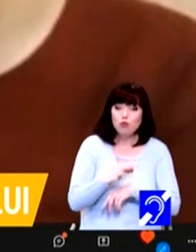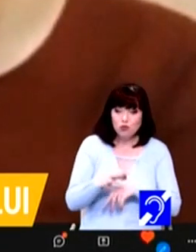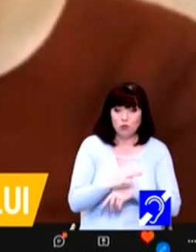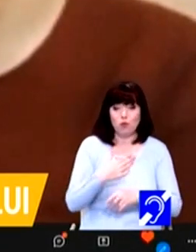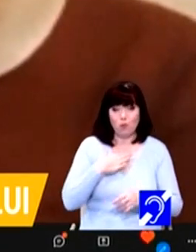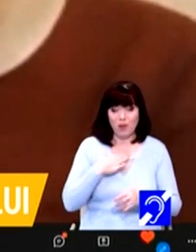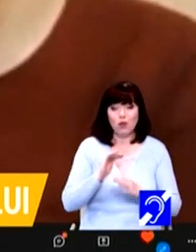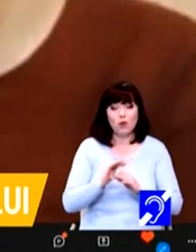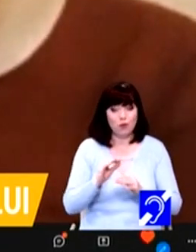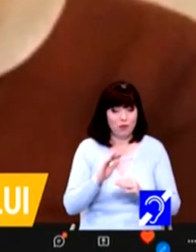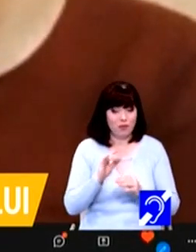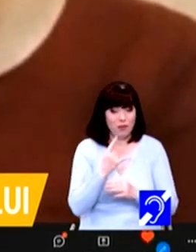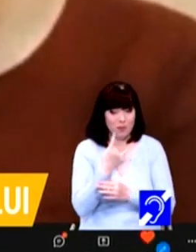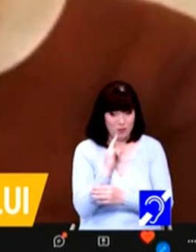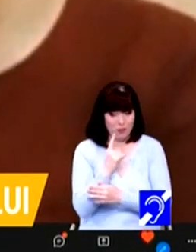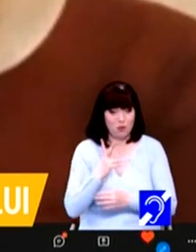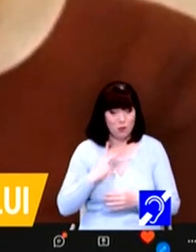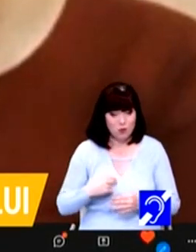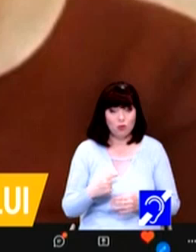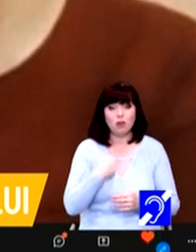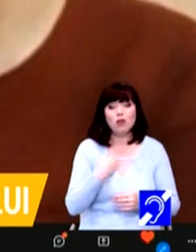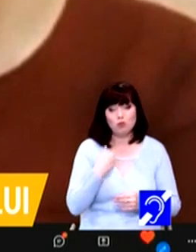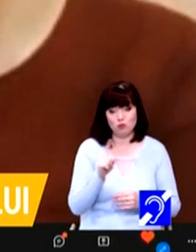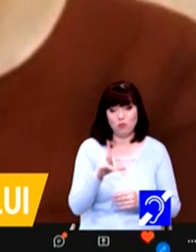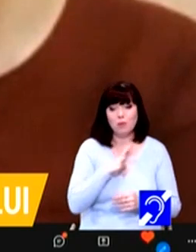bine, să fim toți fericiți și să fie pace.